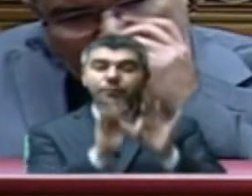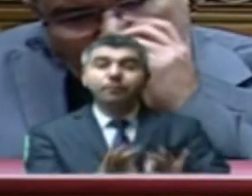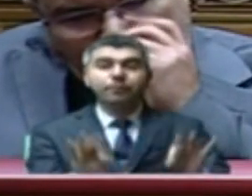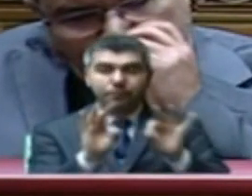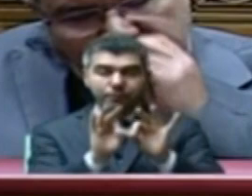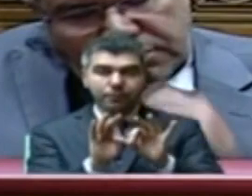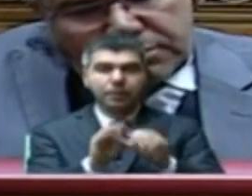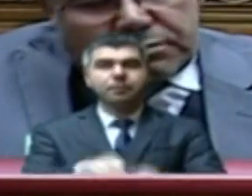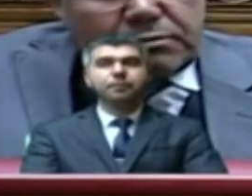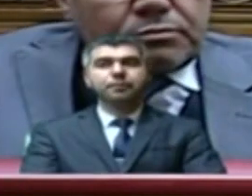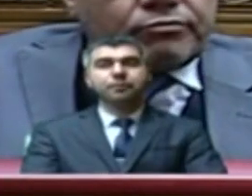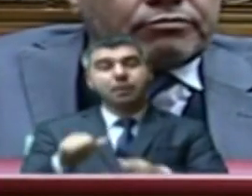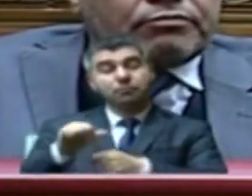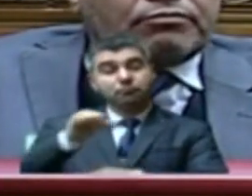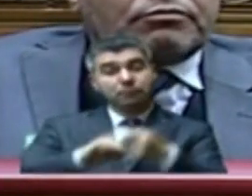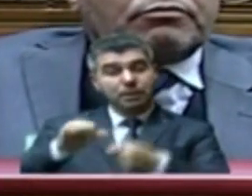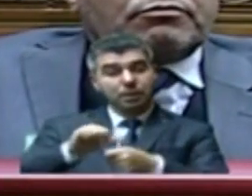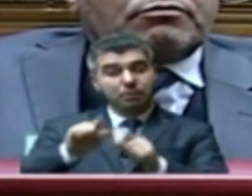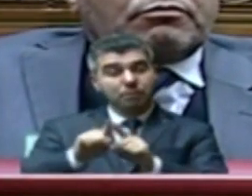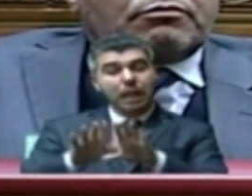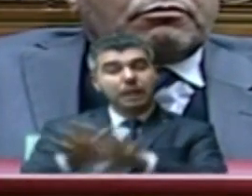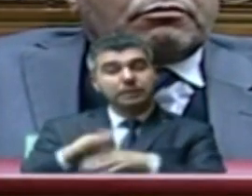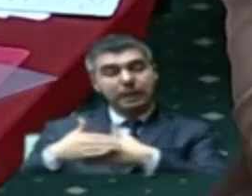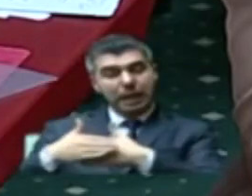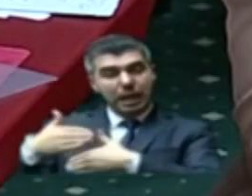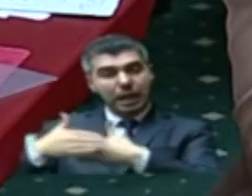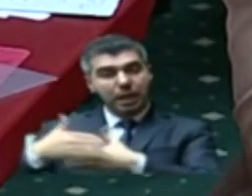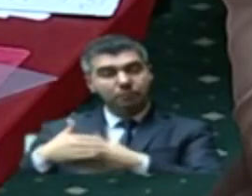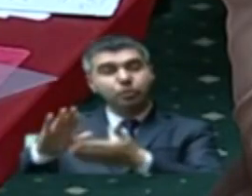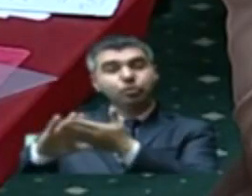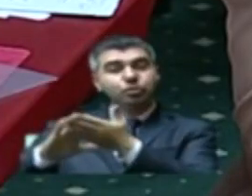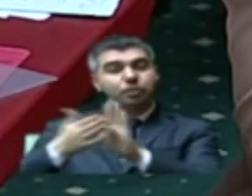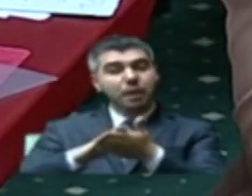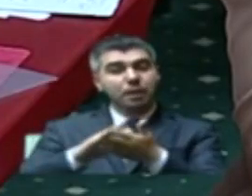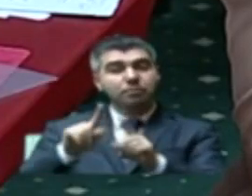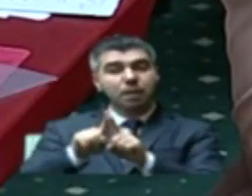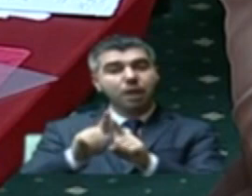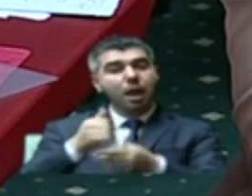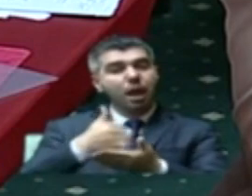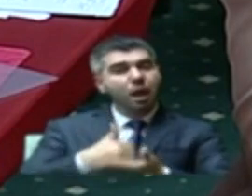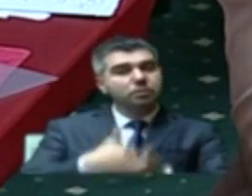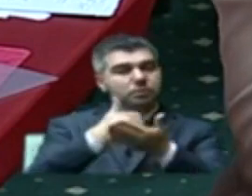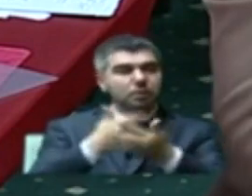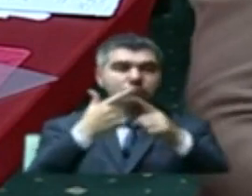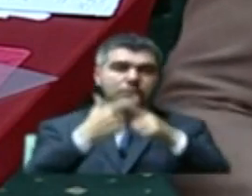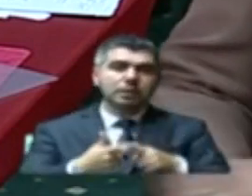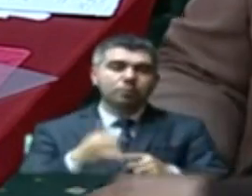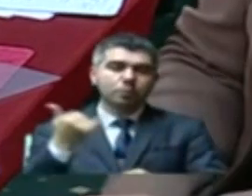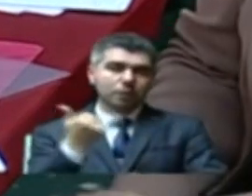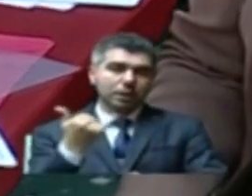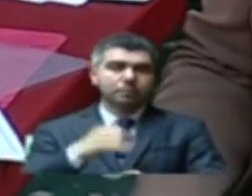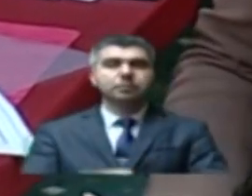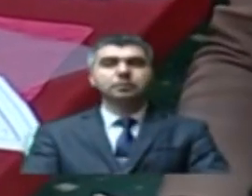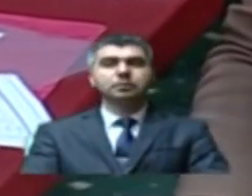إغرم ولا في سارودان، تم تحويلهم إلى أيت ملول، وهذه الجمعية تحتاج مزيد من الدعم لإنقاذ هؤلاء التلميذات